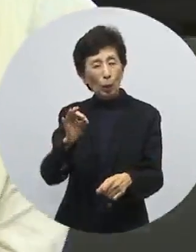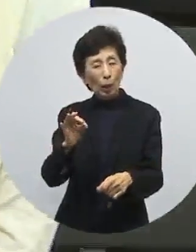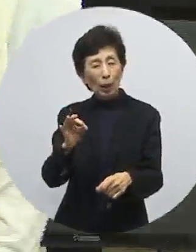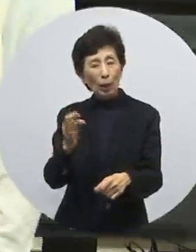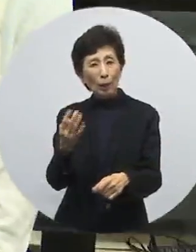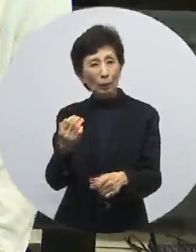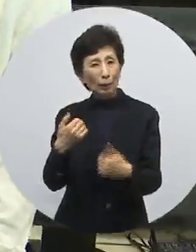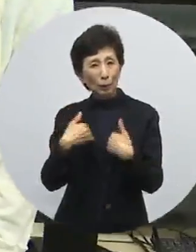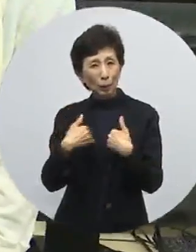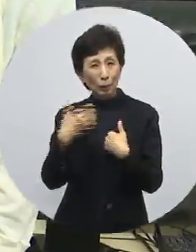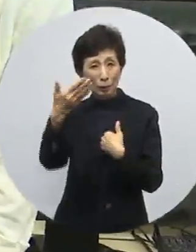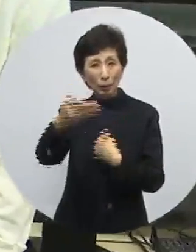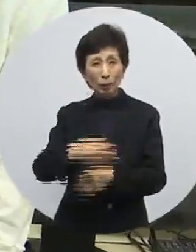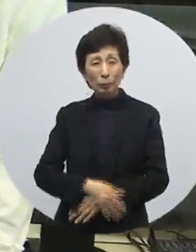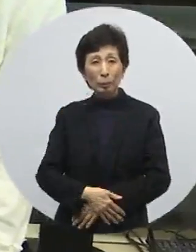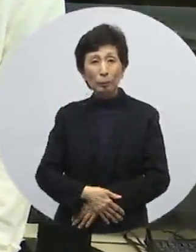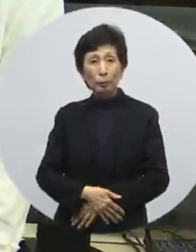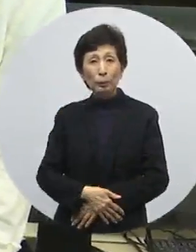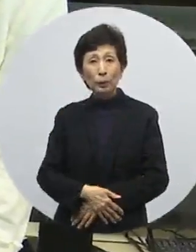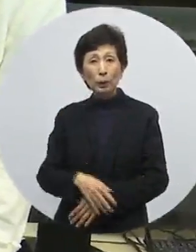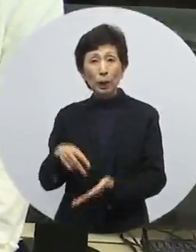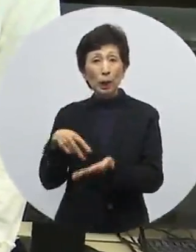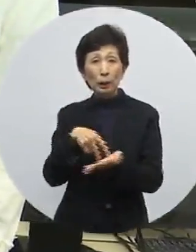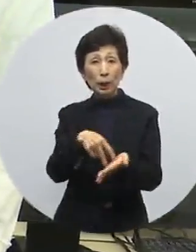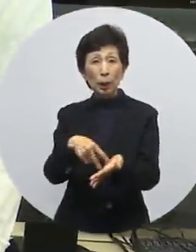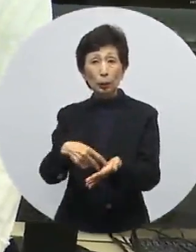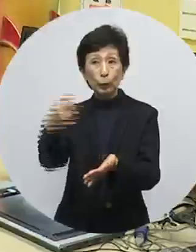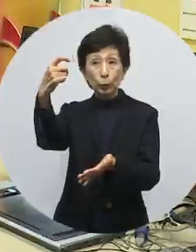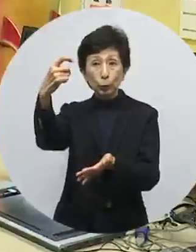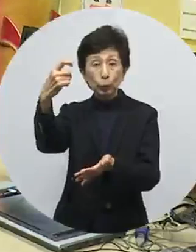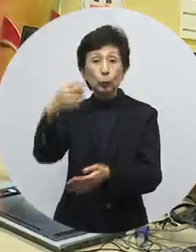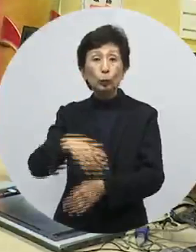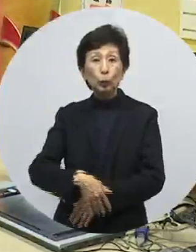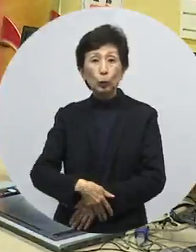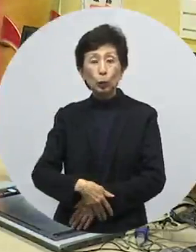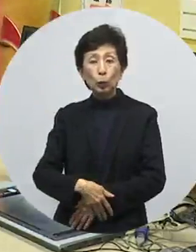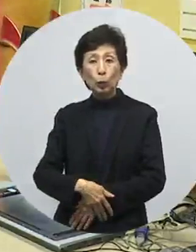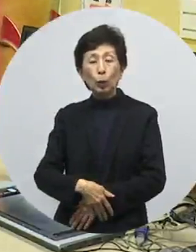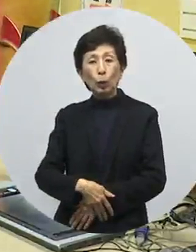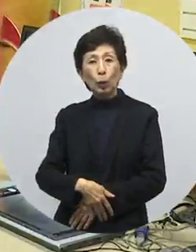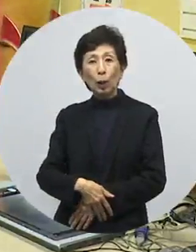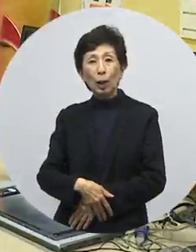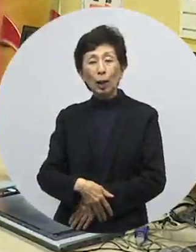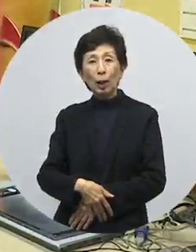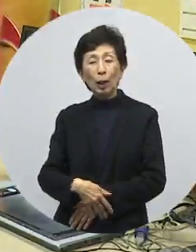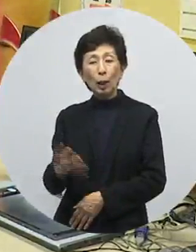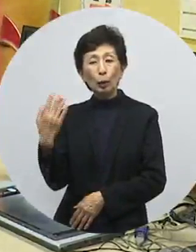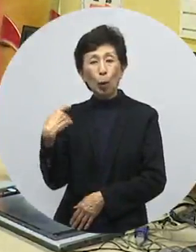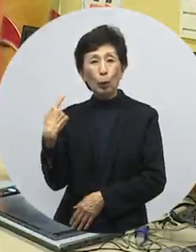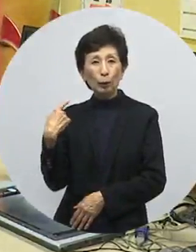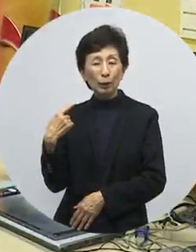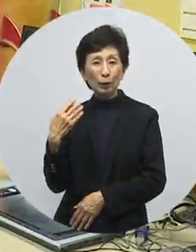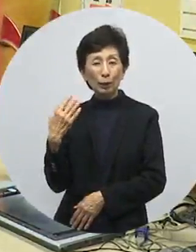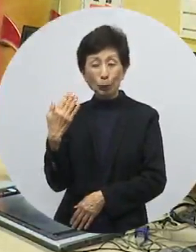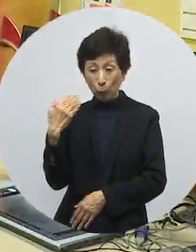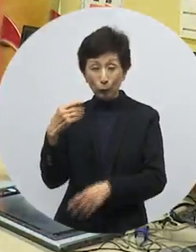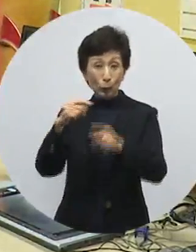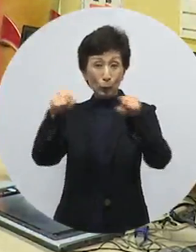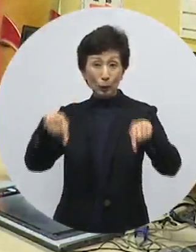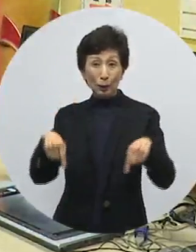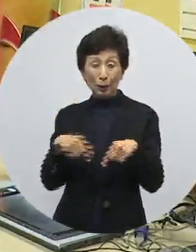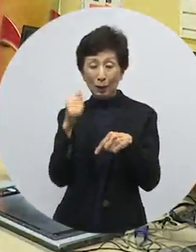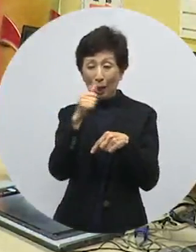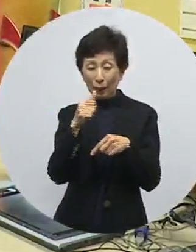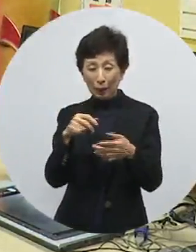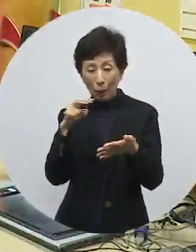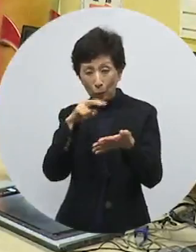ですか？ サーフィンのスクールはですね、日刊スポーツさん の, あの当時 の, あの案内